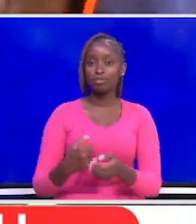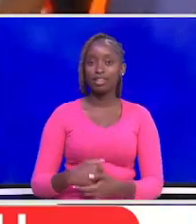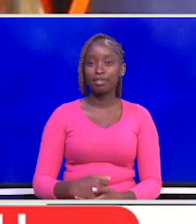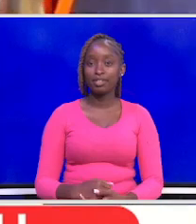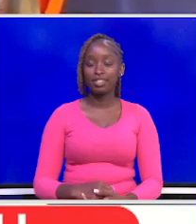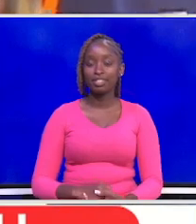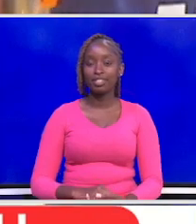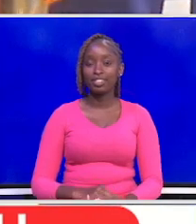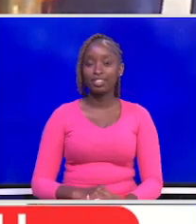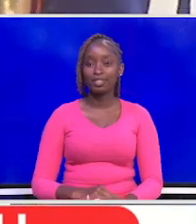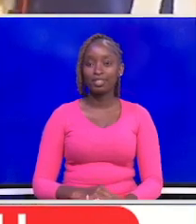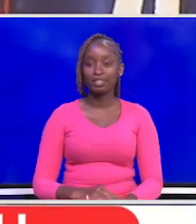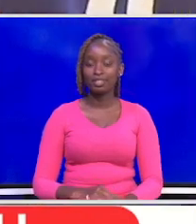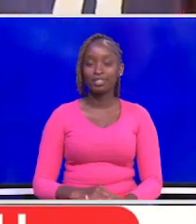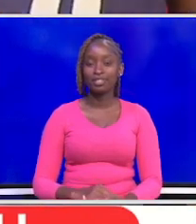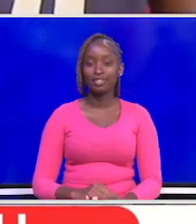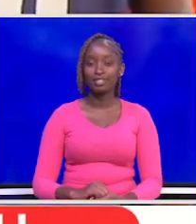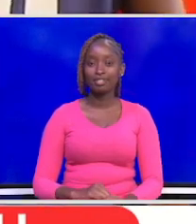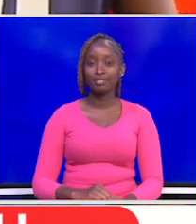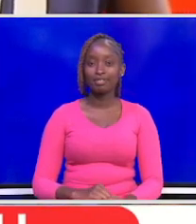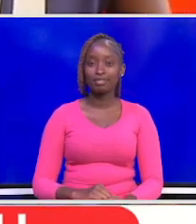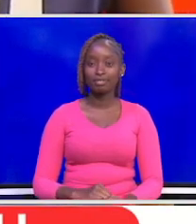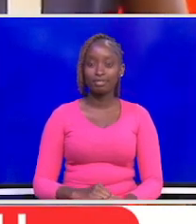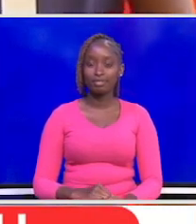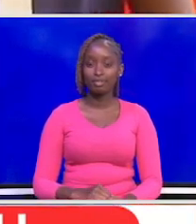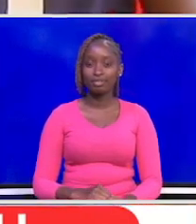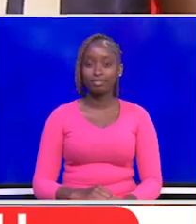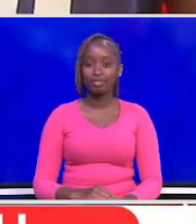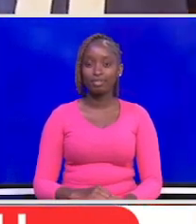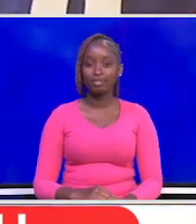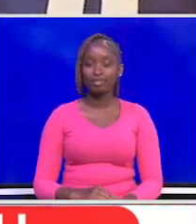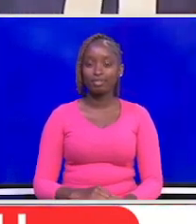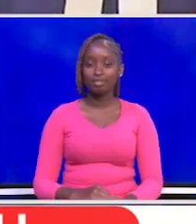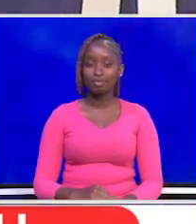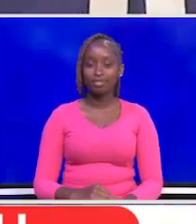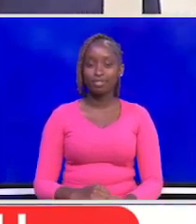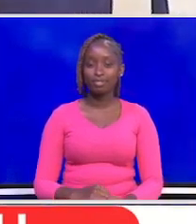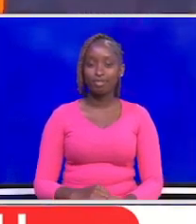Kwanza has been guided here by Mr. Michael Mwala.